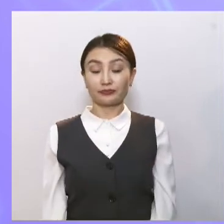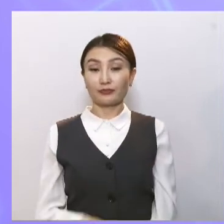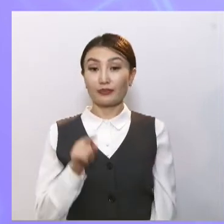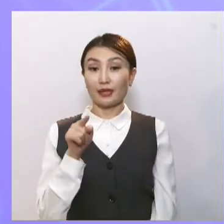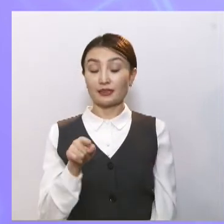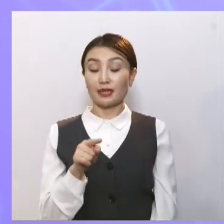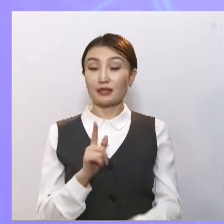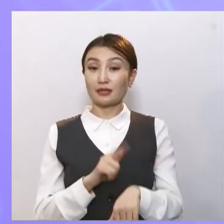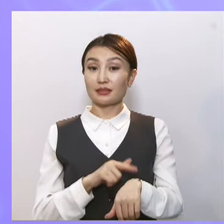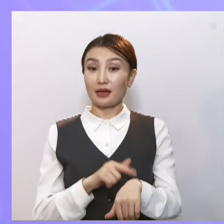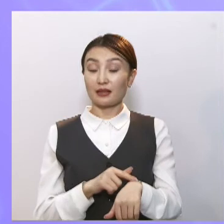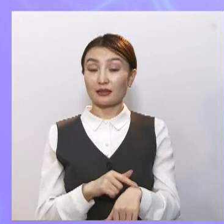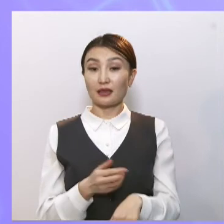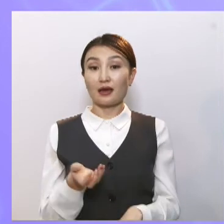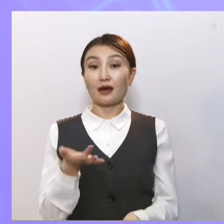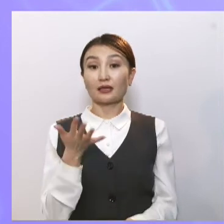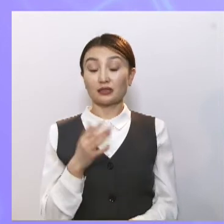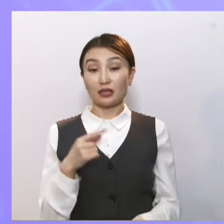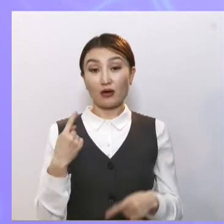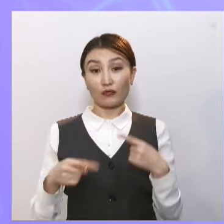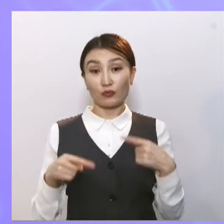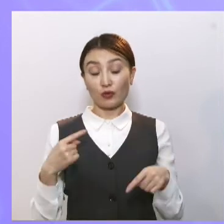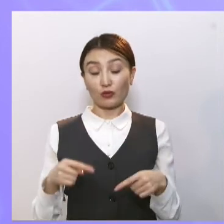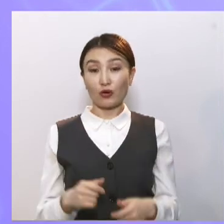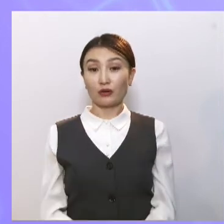Сен саат қаншада футболға